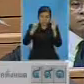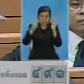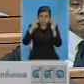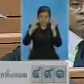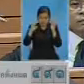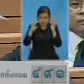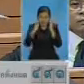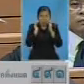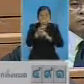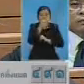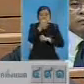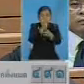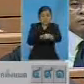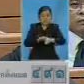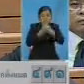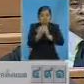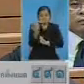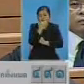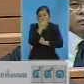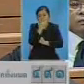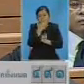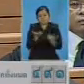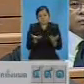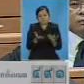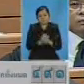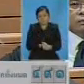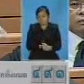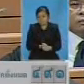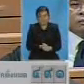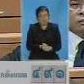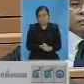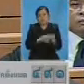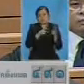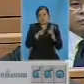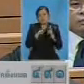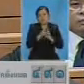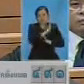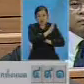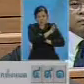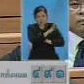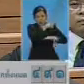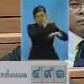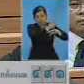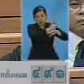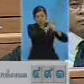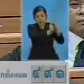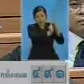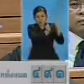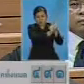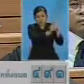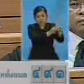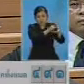ที่เป็นชาวสวนยางพาราเขาหัวเราะกากครับกับแนวทางในการแก้ไขปัญหาของรัฐมนตรีณัฐ